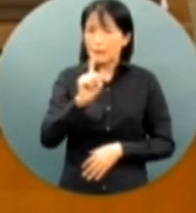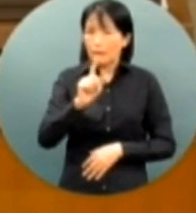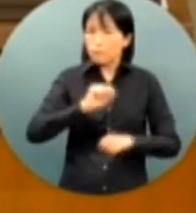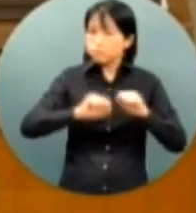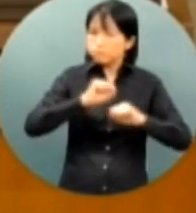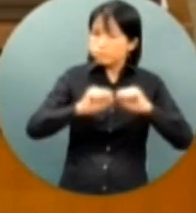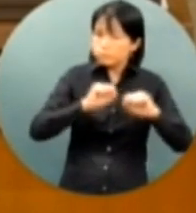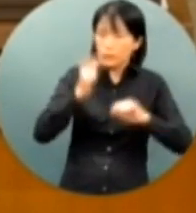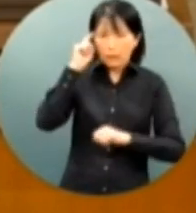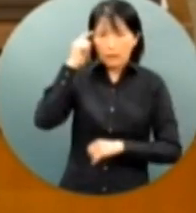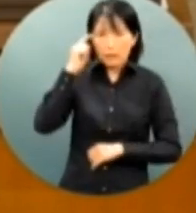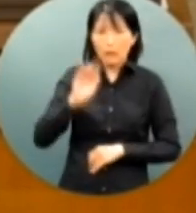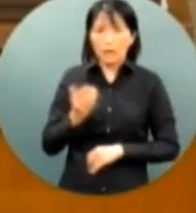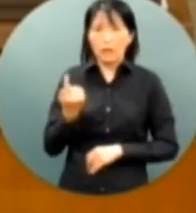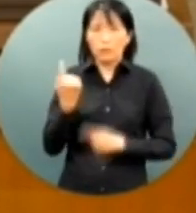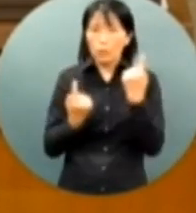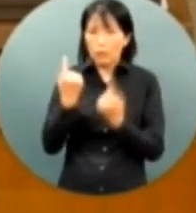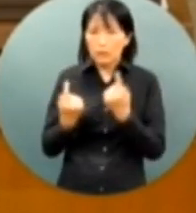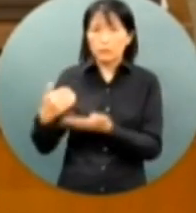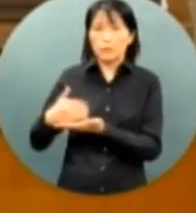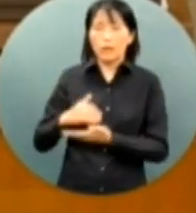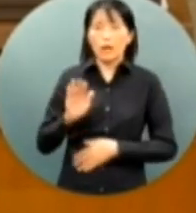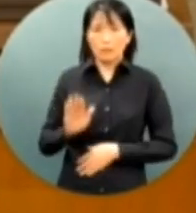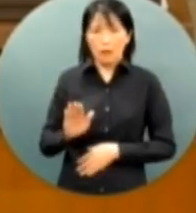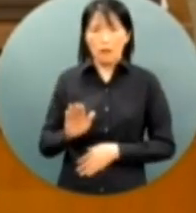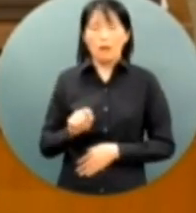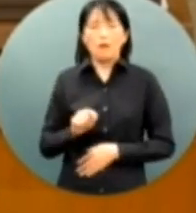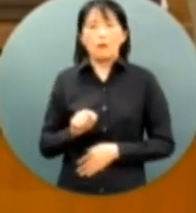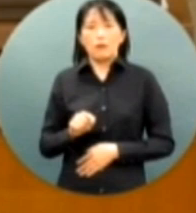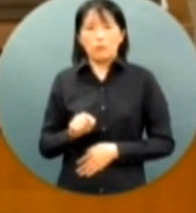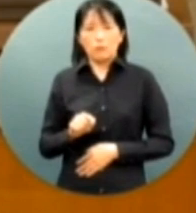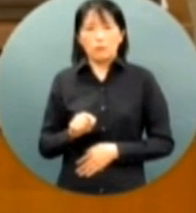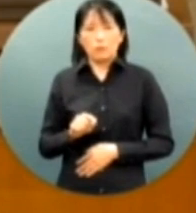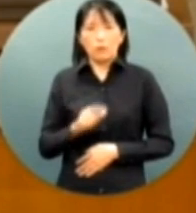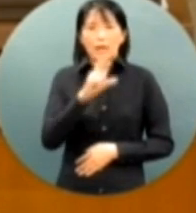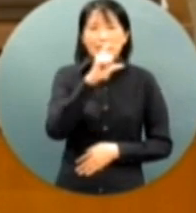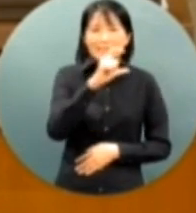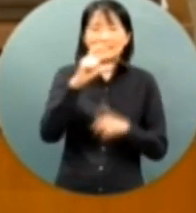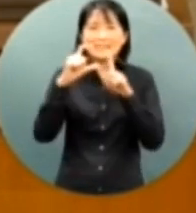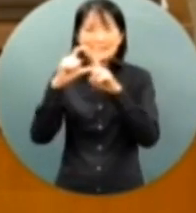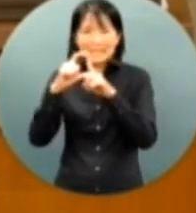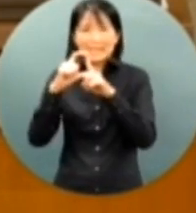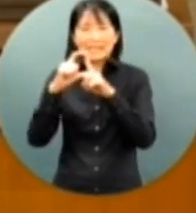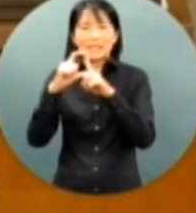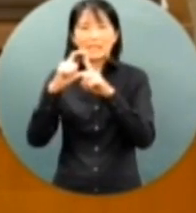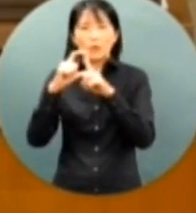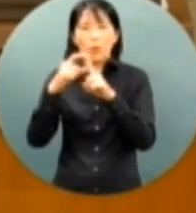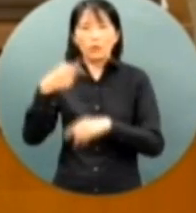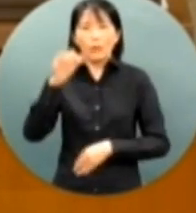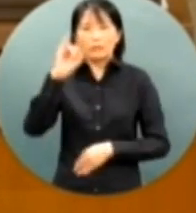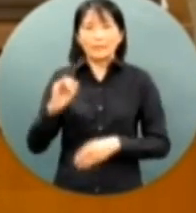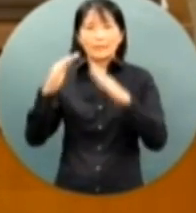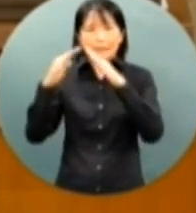こされる考えなのかというお話でありました。この CD をこの度教育委員